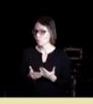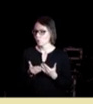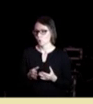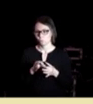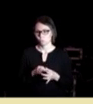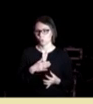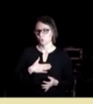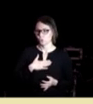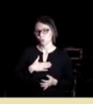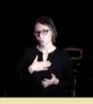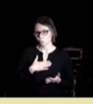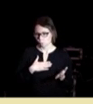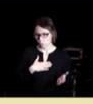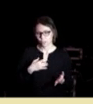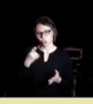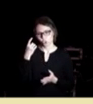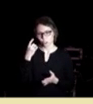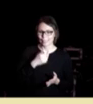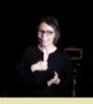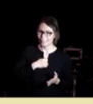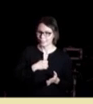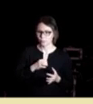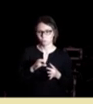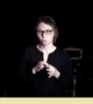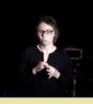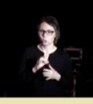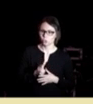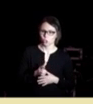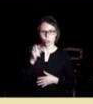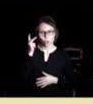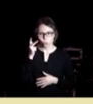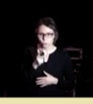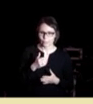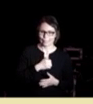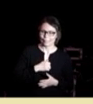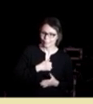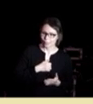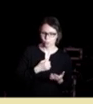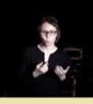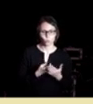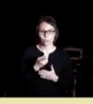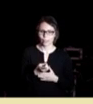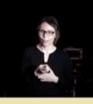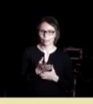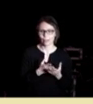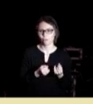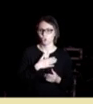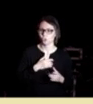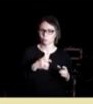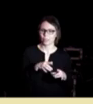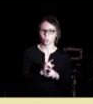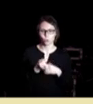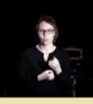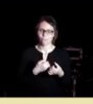ved sykdommen per se, ved den psykiske lidelsen, ved ruslidelsen. Det kan være ting i det som er sykdomsbildet som gjør